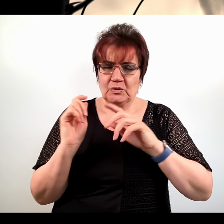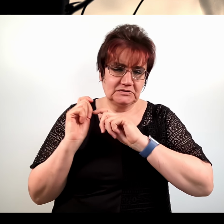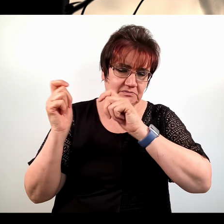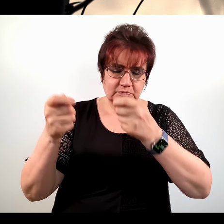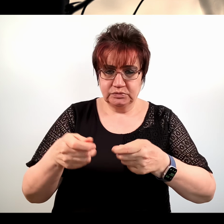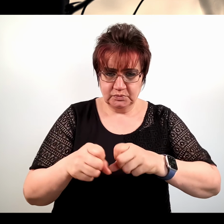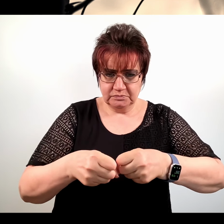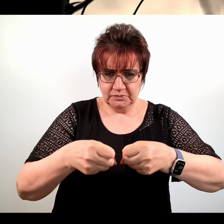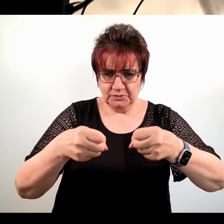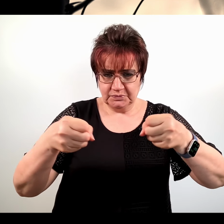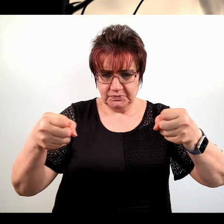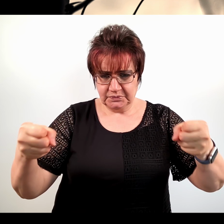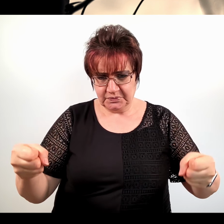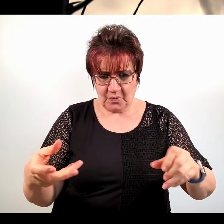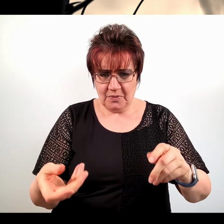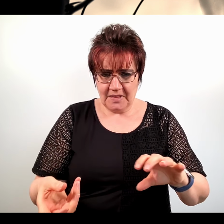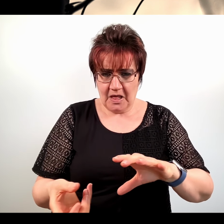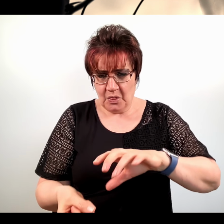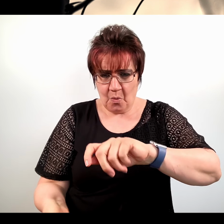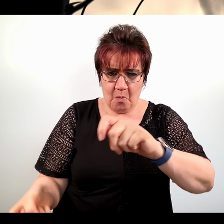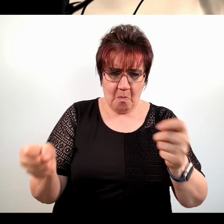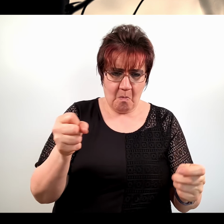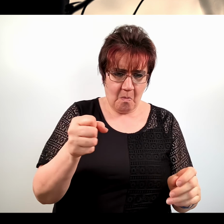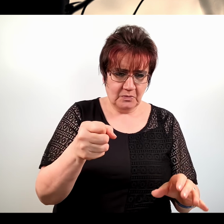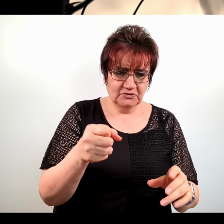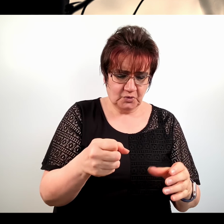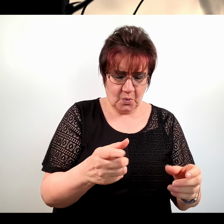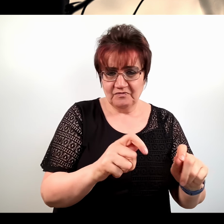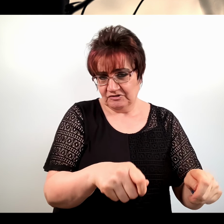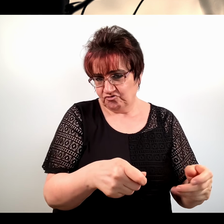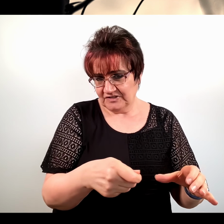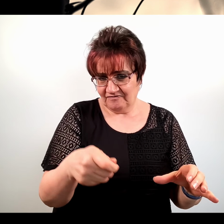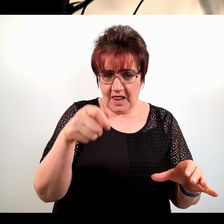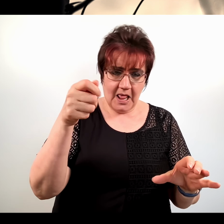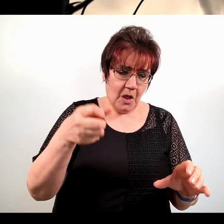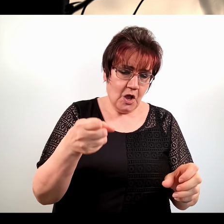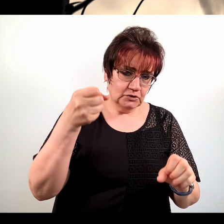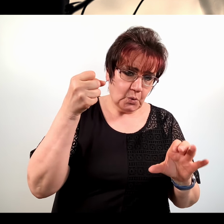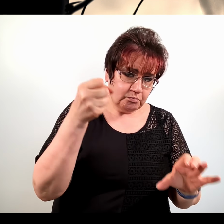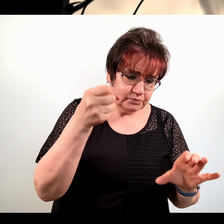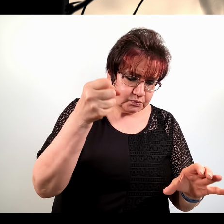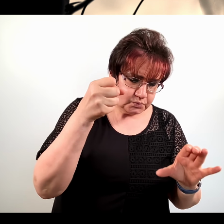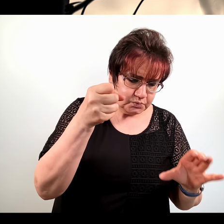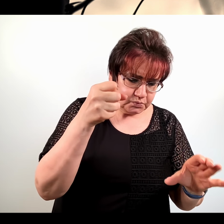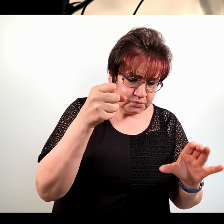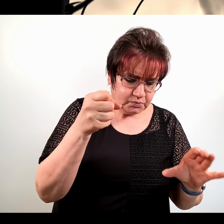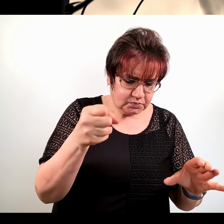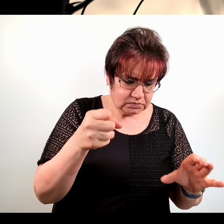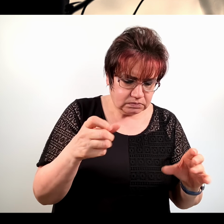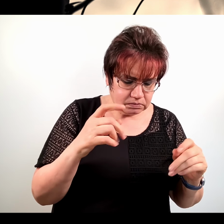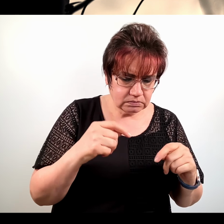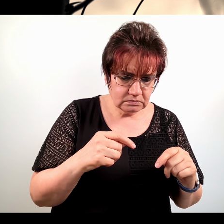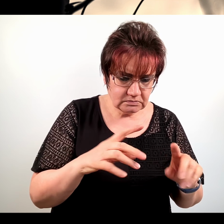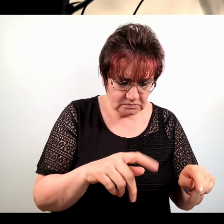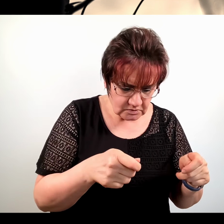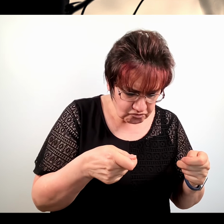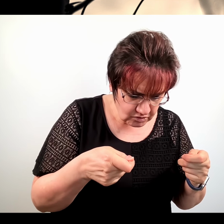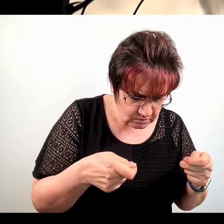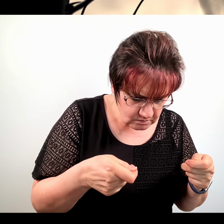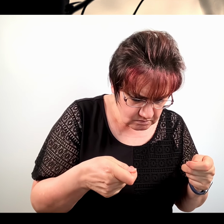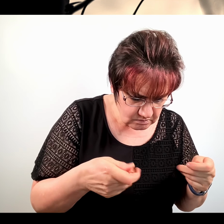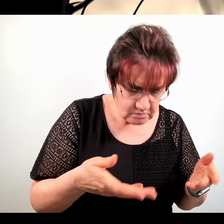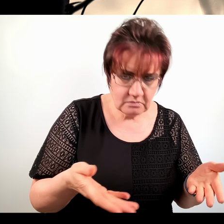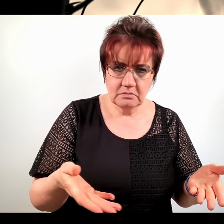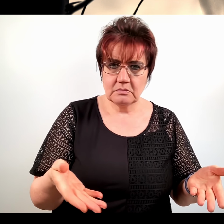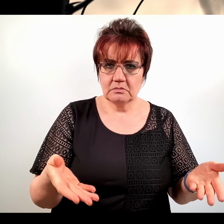und schüttete alles Gold in den Stiefel des Soldaten. Dann schaute er in den Schaft des Stiefels und was er